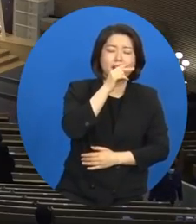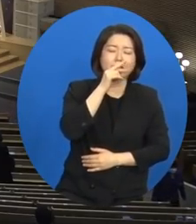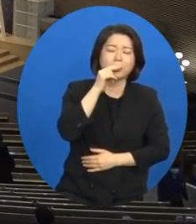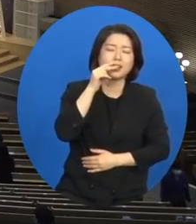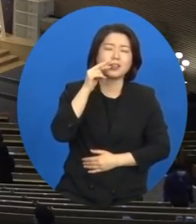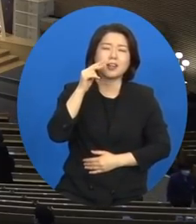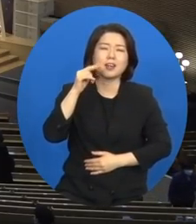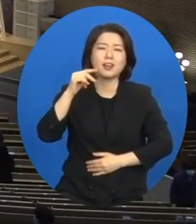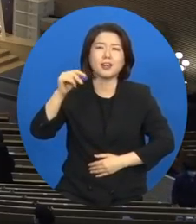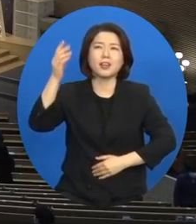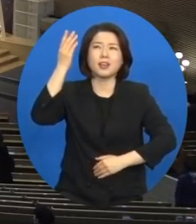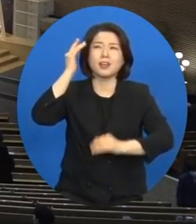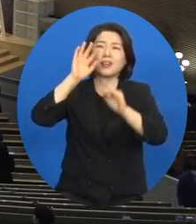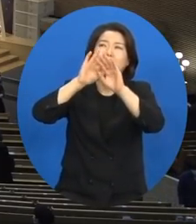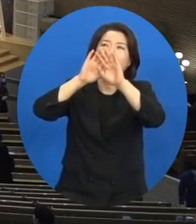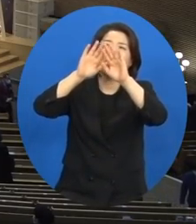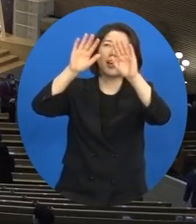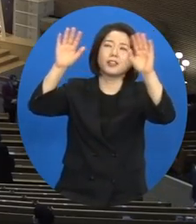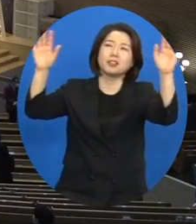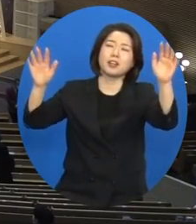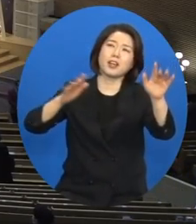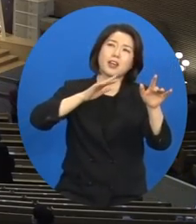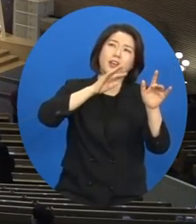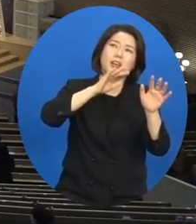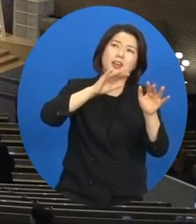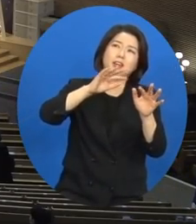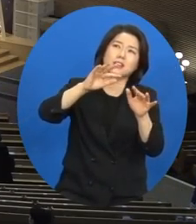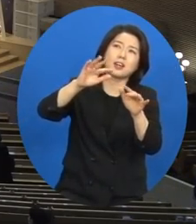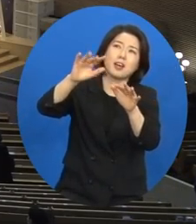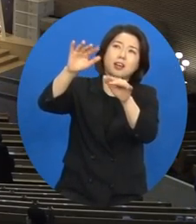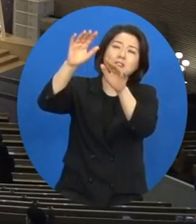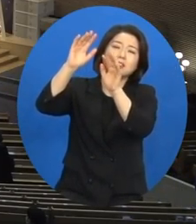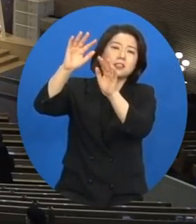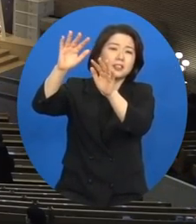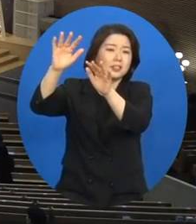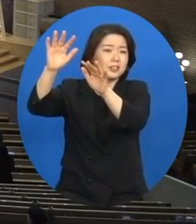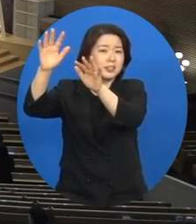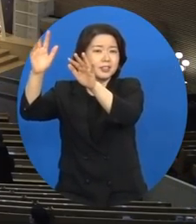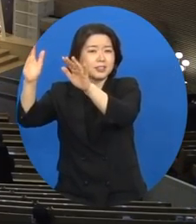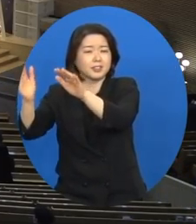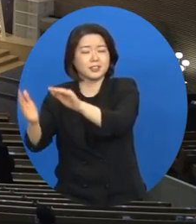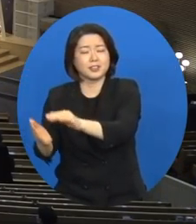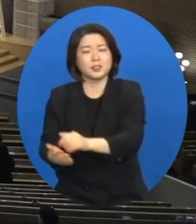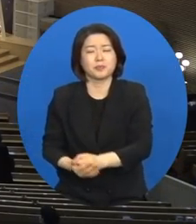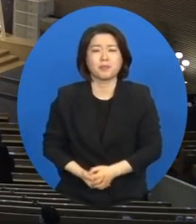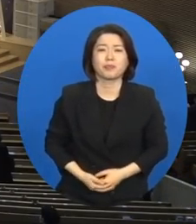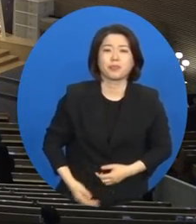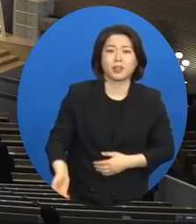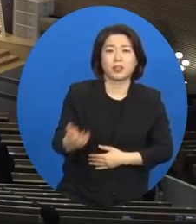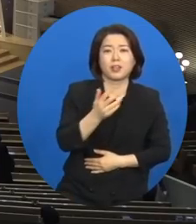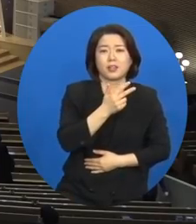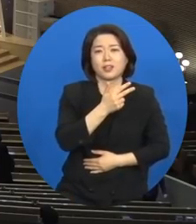기도해야 합니다. 하늘에 닿으니